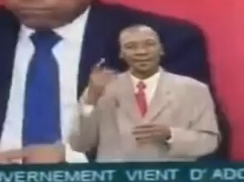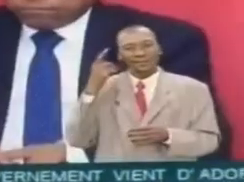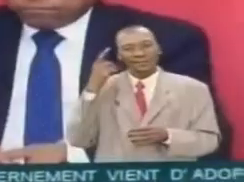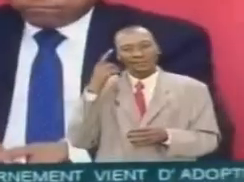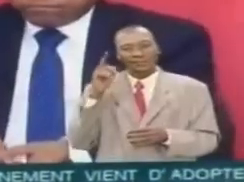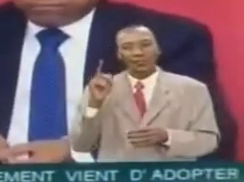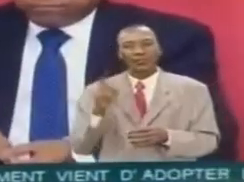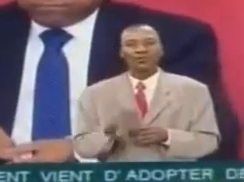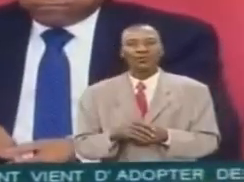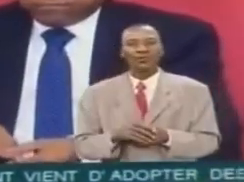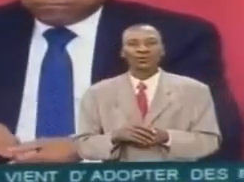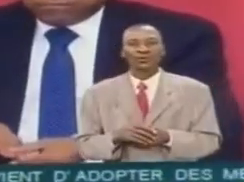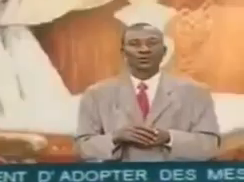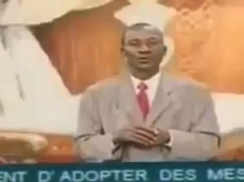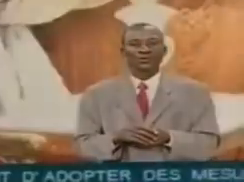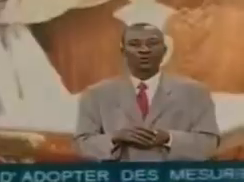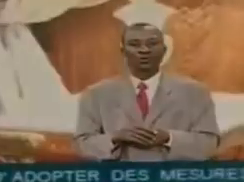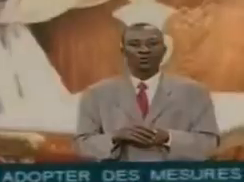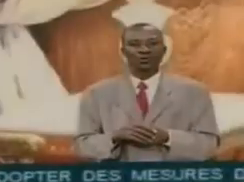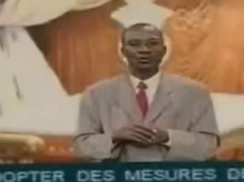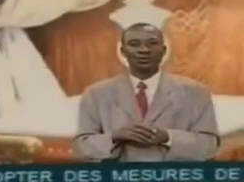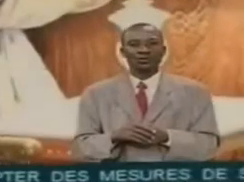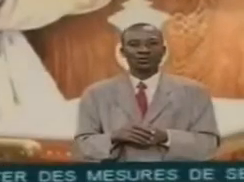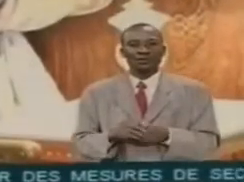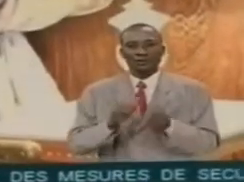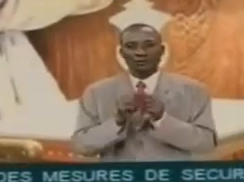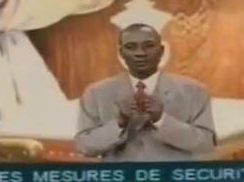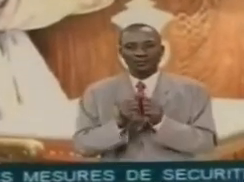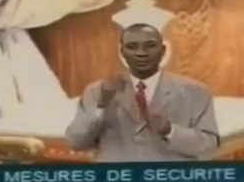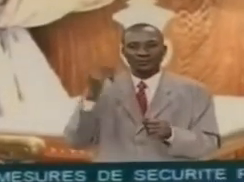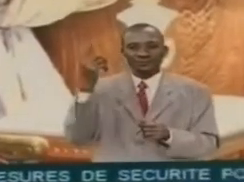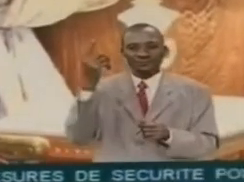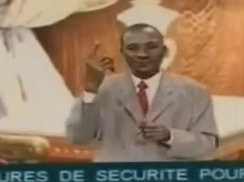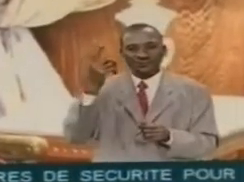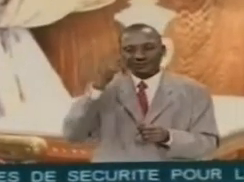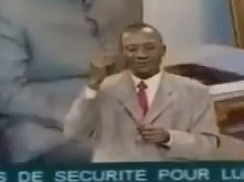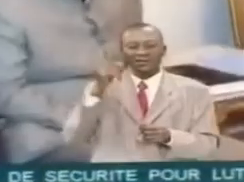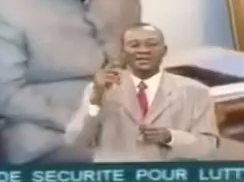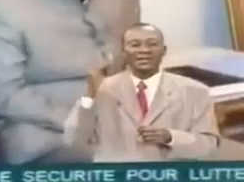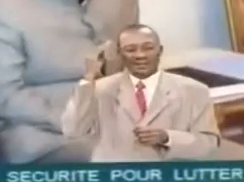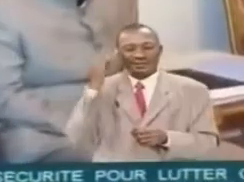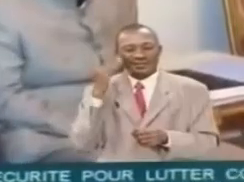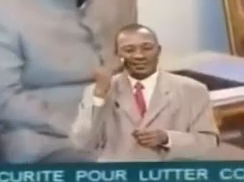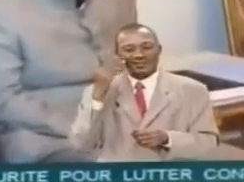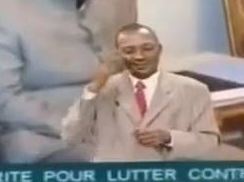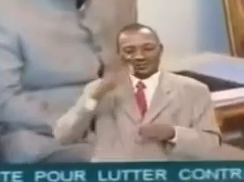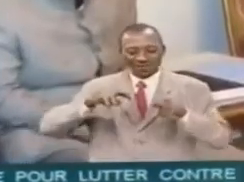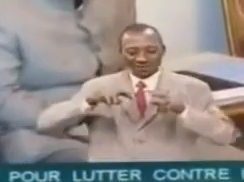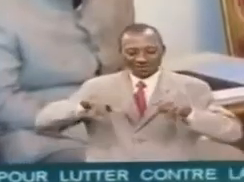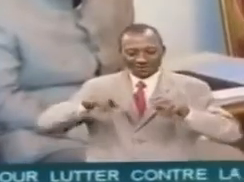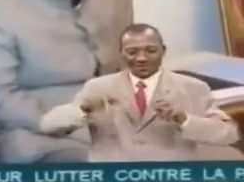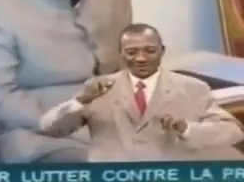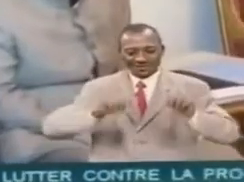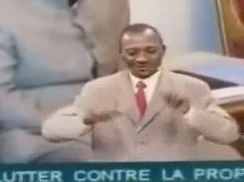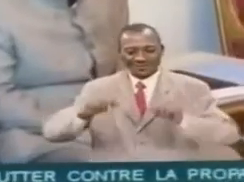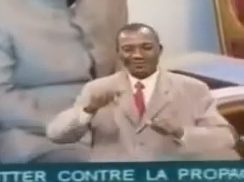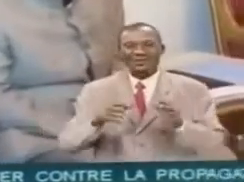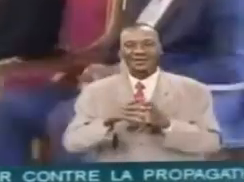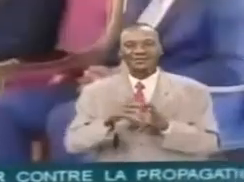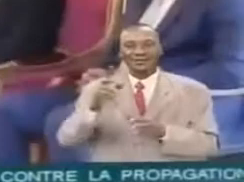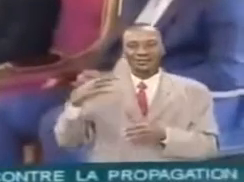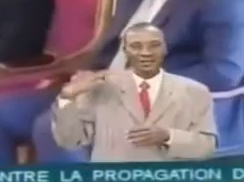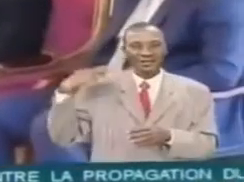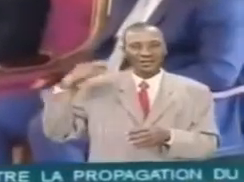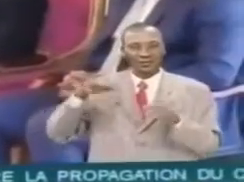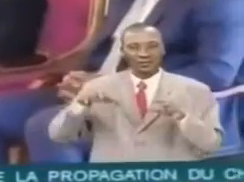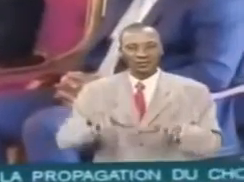tenue à Vienne, le ministre Eva Mwakasa de la Recherche scientifique, qui a conduit la délégation congolaise à ses assises, a